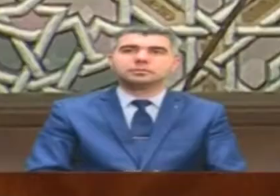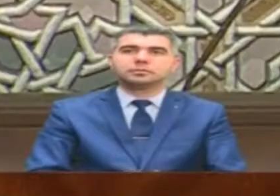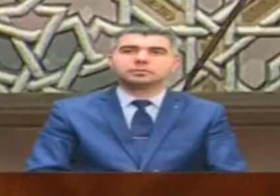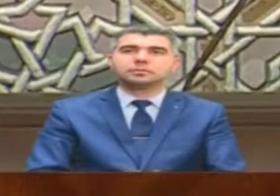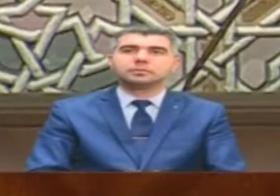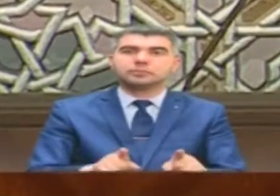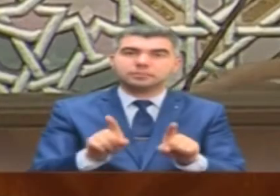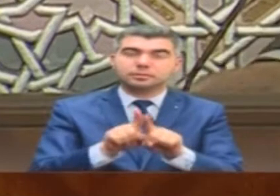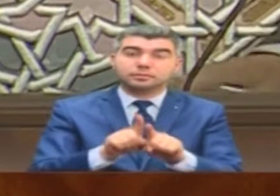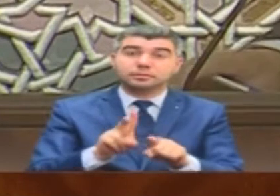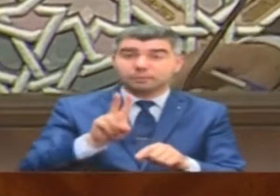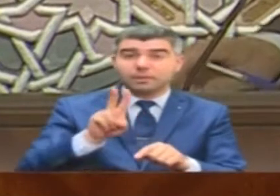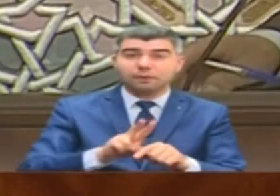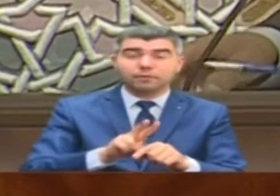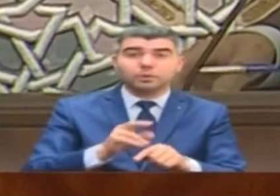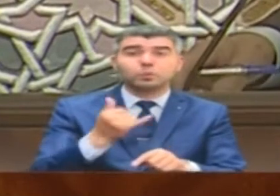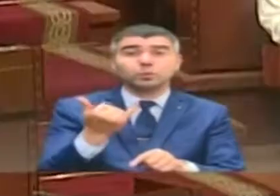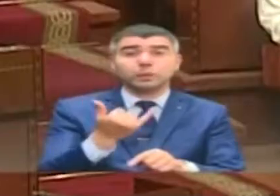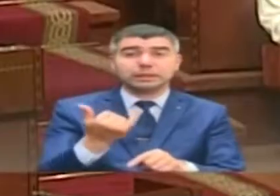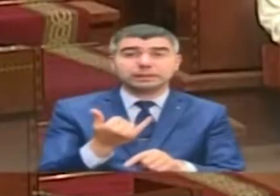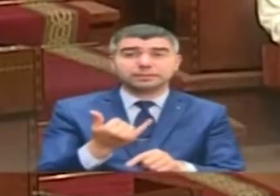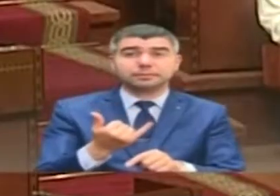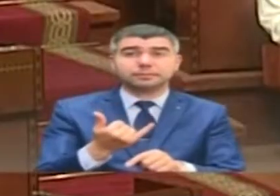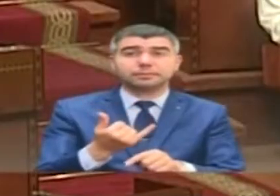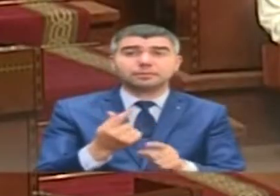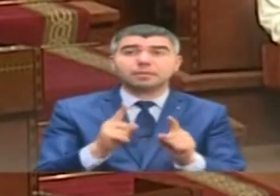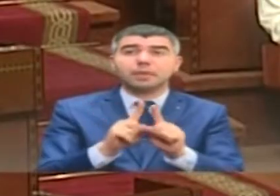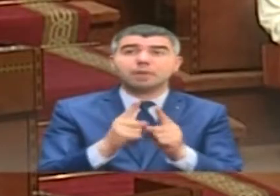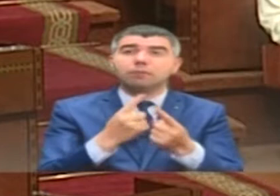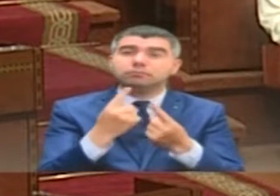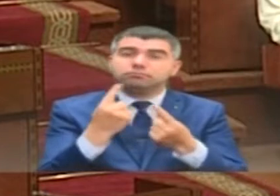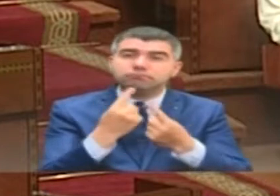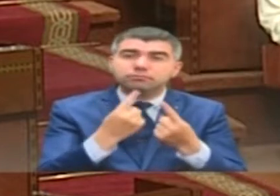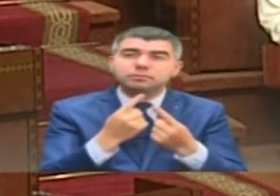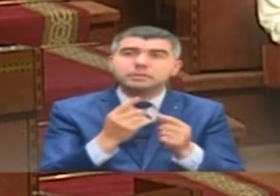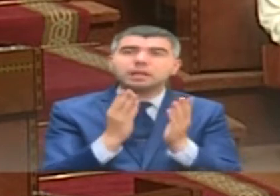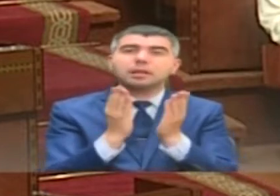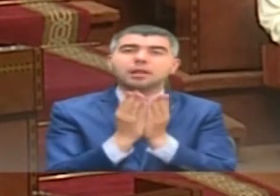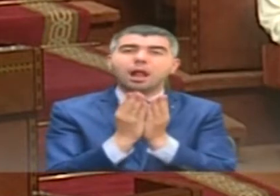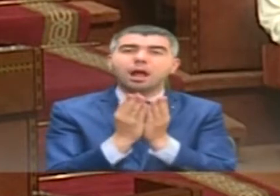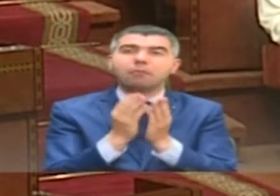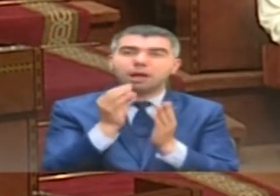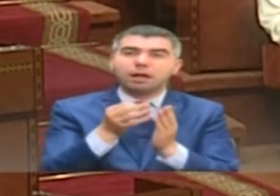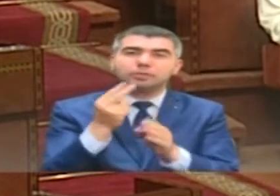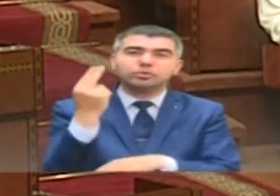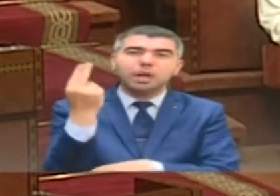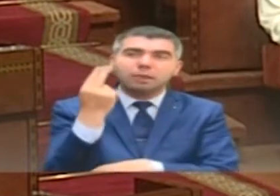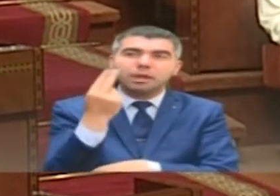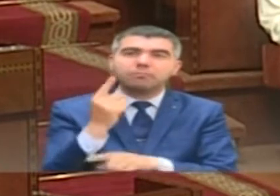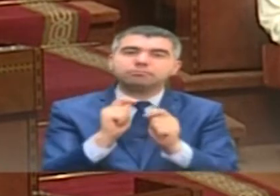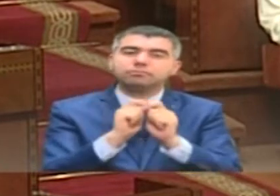تحت لي واحد الفرصه مهمه جدا باش نتواصل مع الطلبه ومع الاباء والامهات من خلال هذه القبه ديال